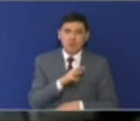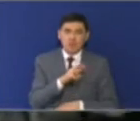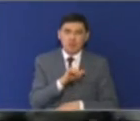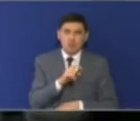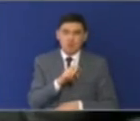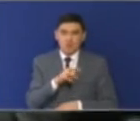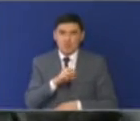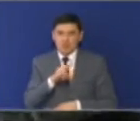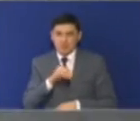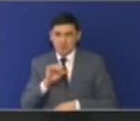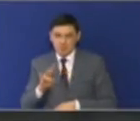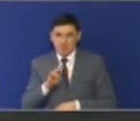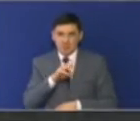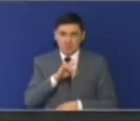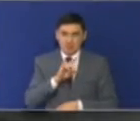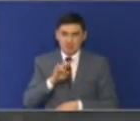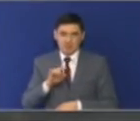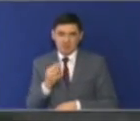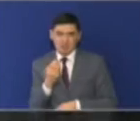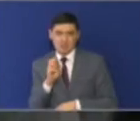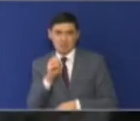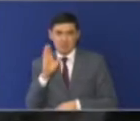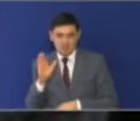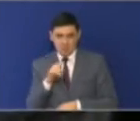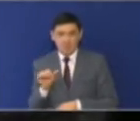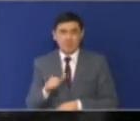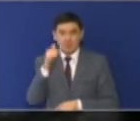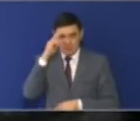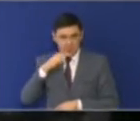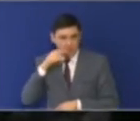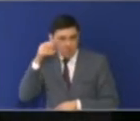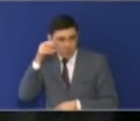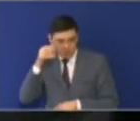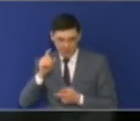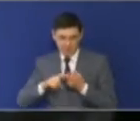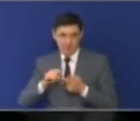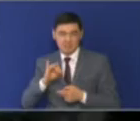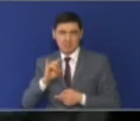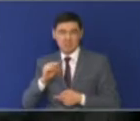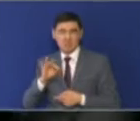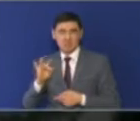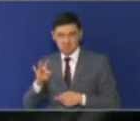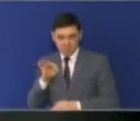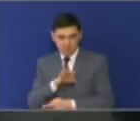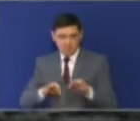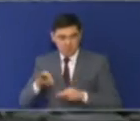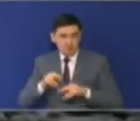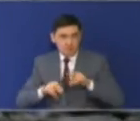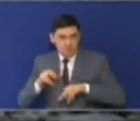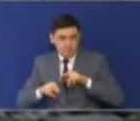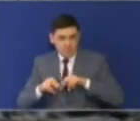казахский инженер, внесший значительный вклад в строительство Туркестана-Сибирской железнодорожной магистрали. В начале 20